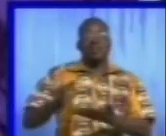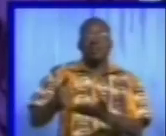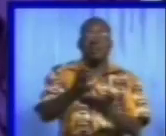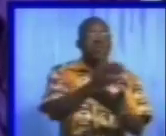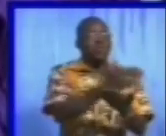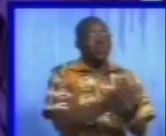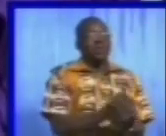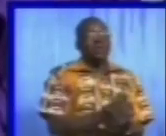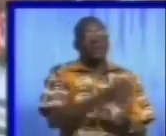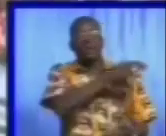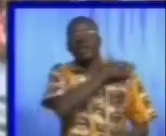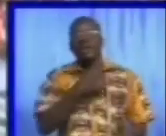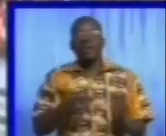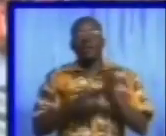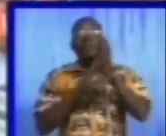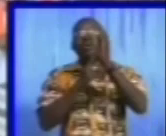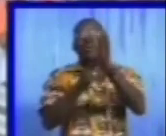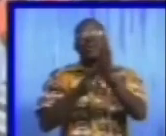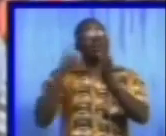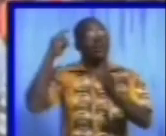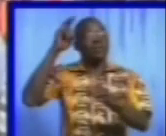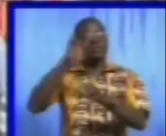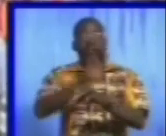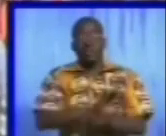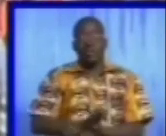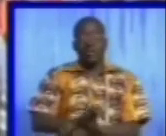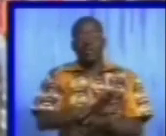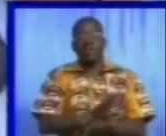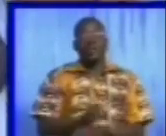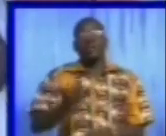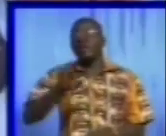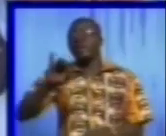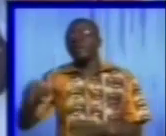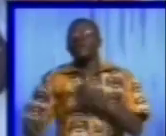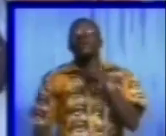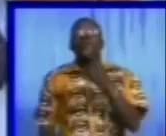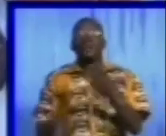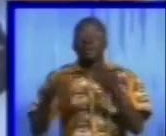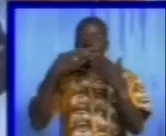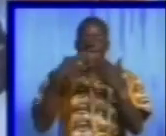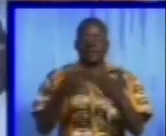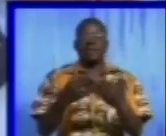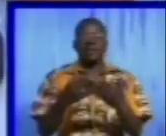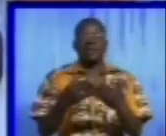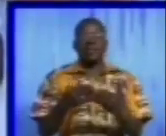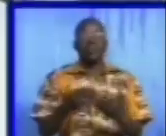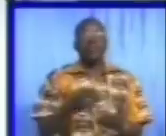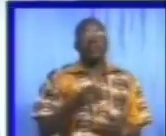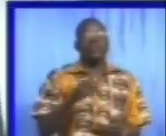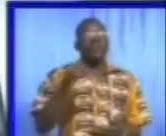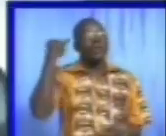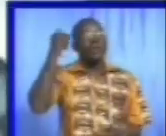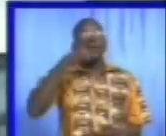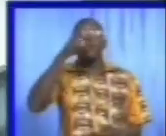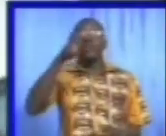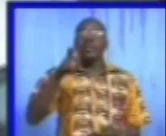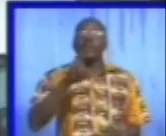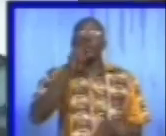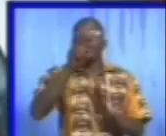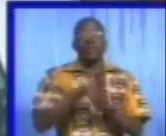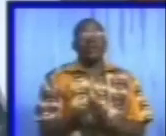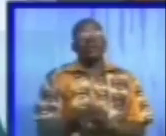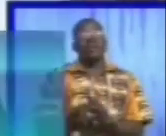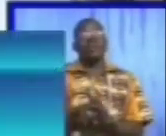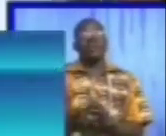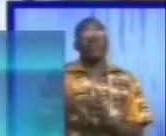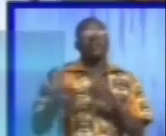mobilisation tandis que le représentant des coutumiers, lui, apprécie l'initiative. Il faut vraiment féliciter déjà l'arrondissement